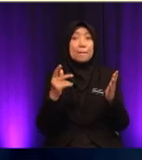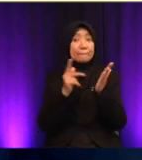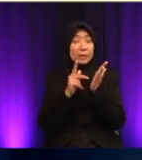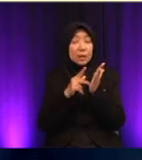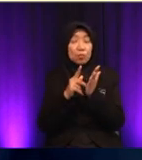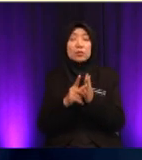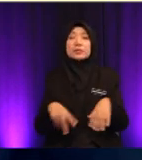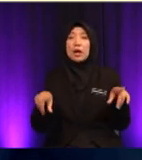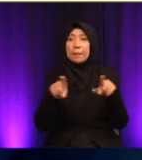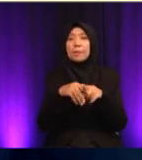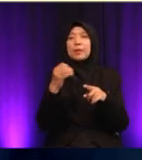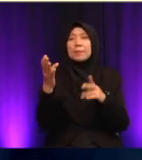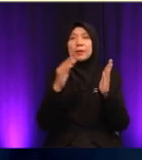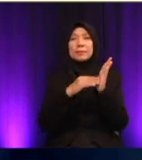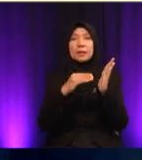bilangan